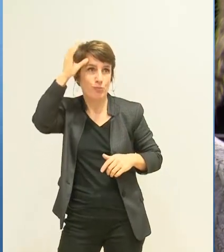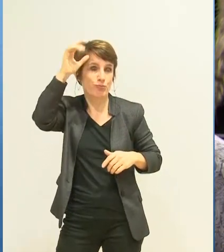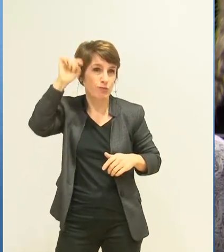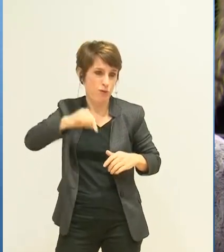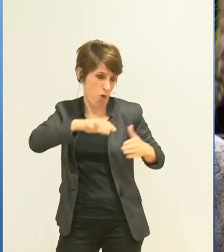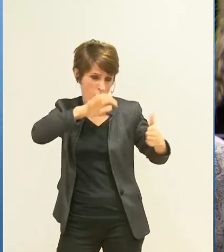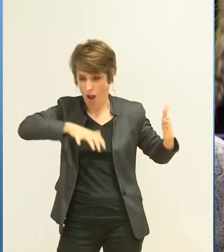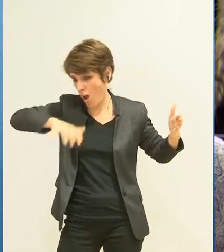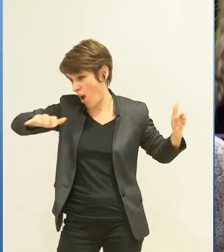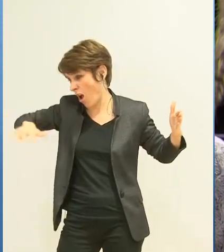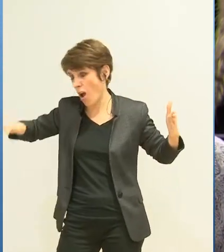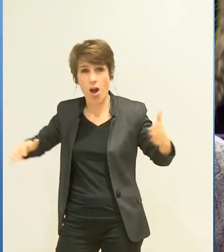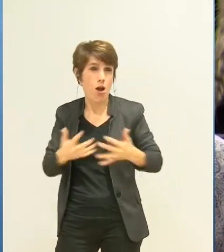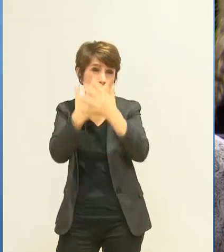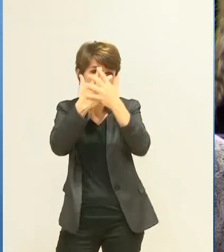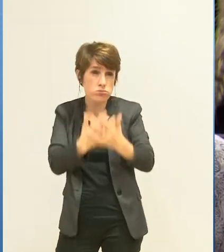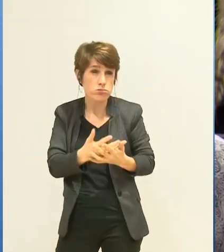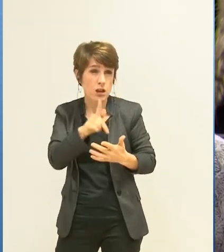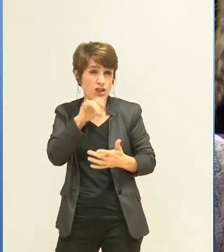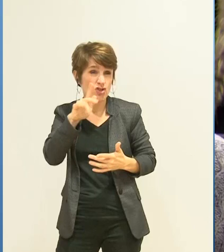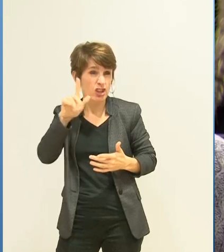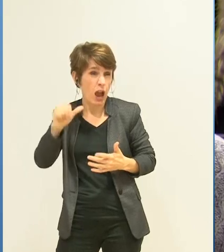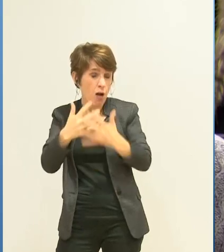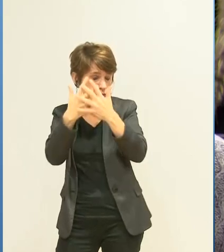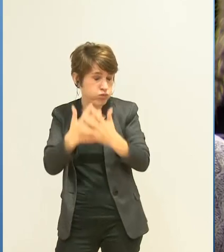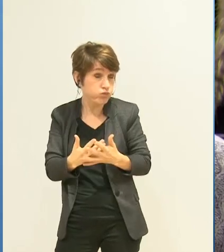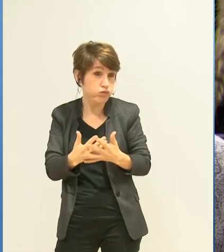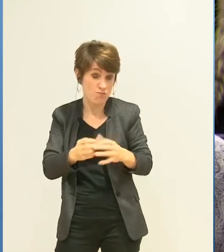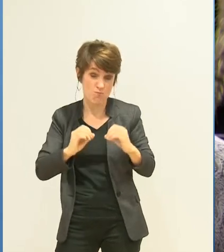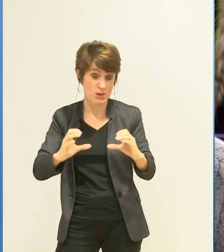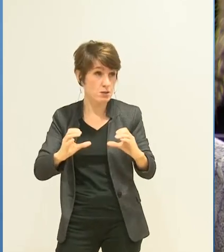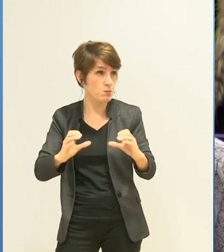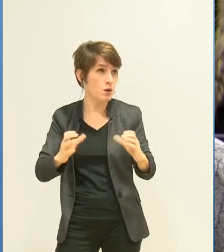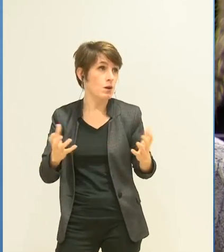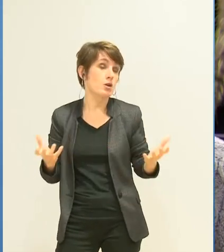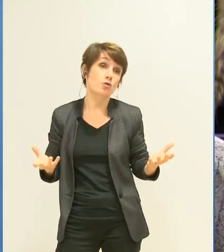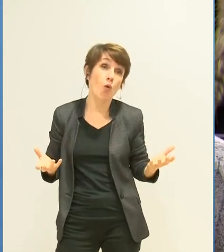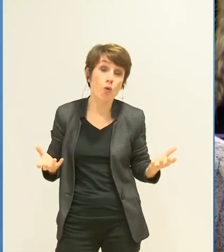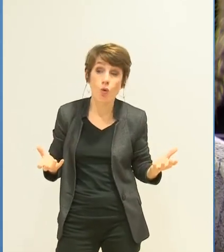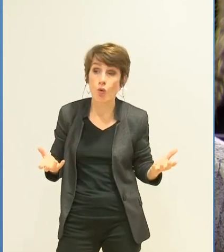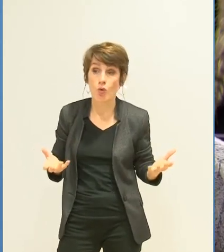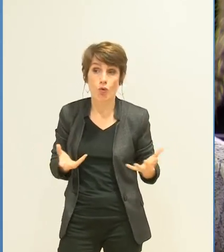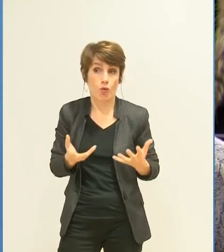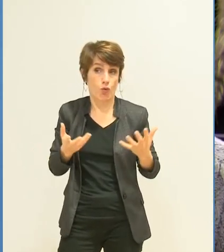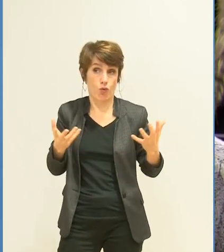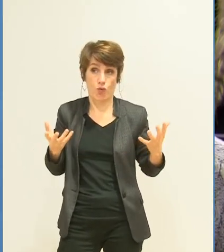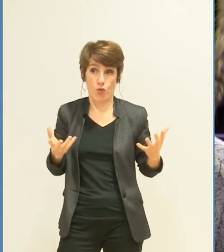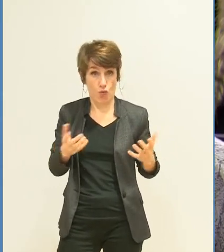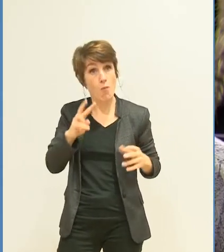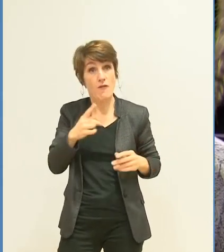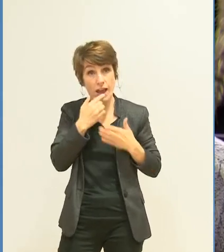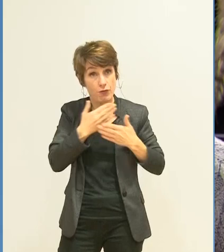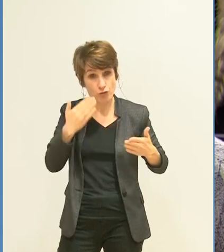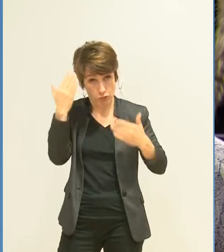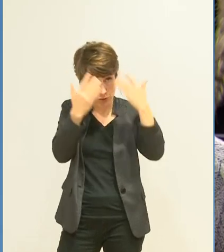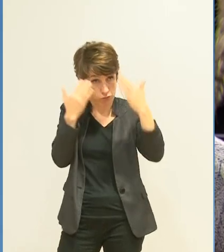phénoménale de gia qui lie à des renvois successifs incessants et c'est donc j'ai beaucoup d'inquiétude mais